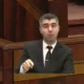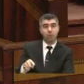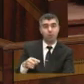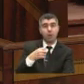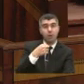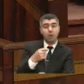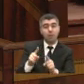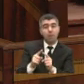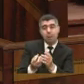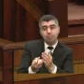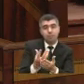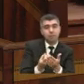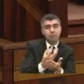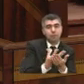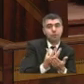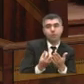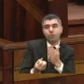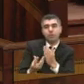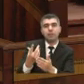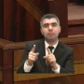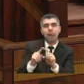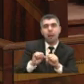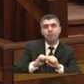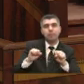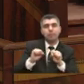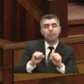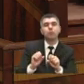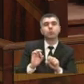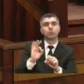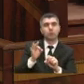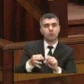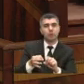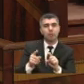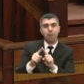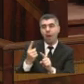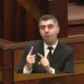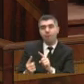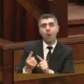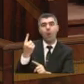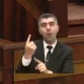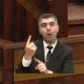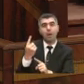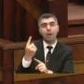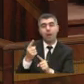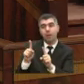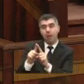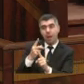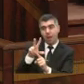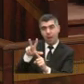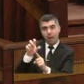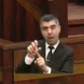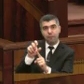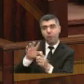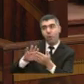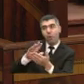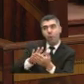بتأسيس تلك الخلايا الإرهابية، لأن الأمر يتعلق بزرع ديال البذرة ديال الكراهية وديال الحقد تجاه الآخر وكل